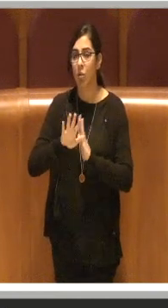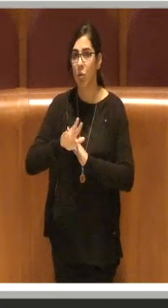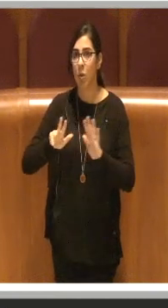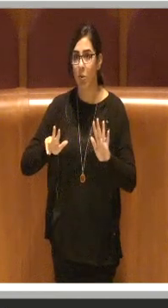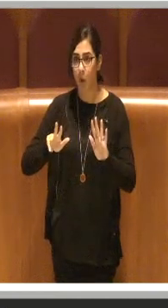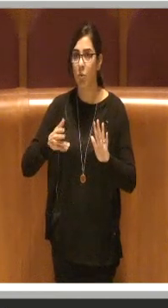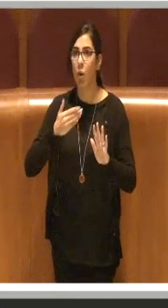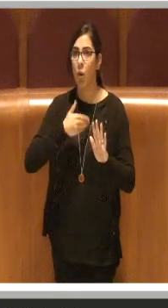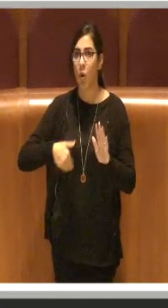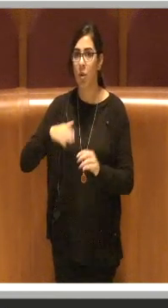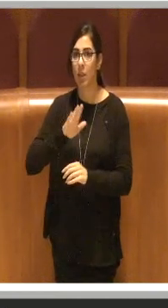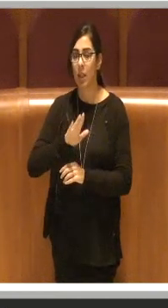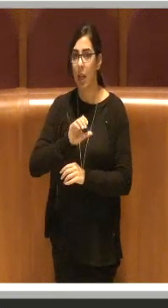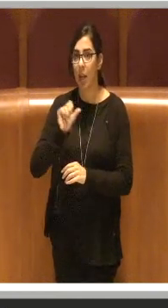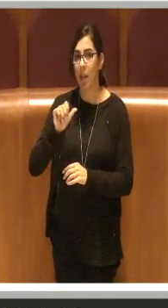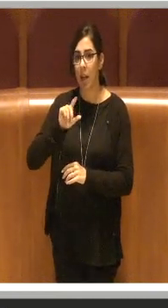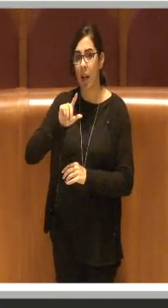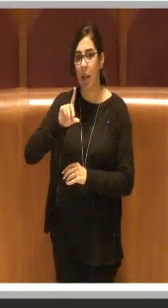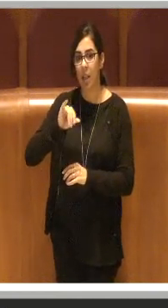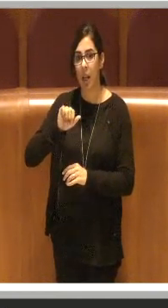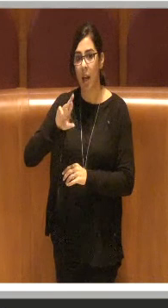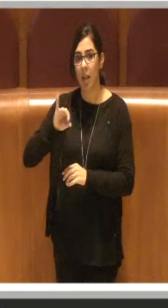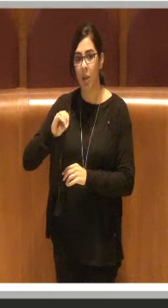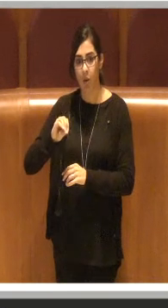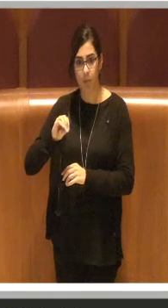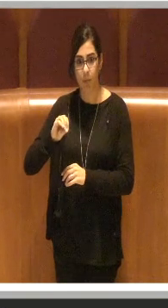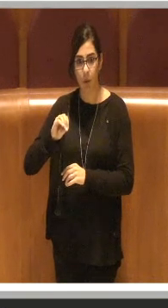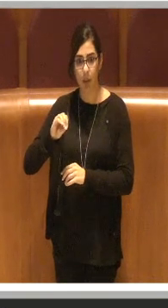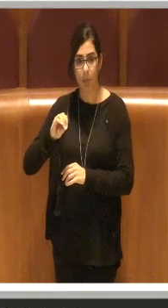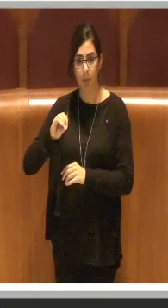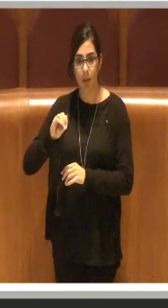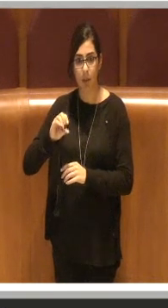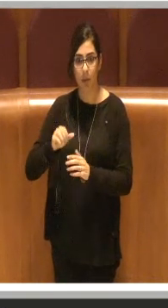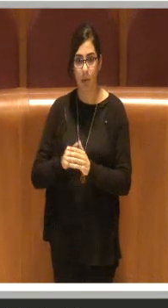58 del consigliere a prima firma di Ario. Va bene.